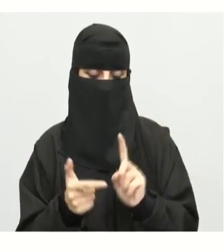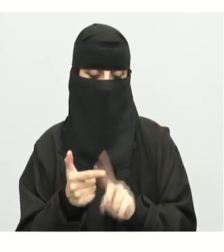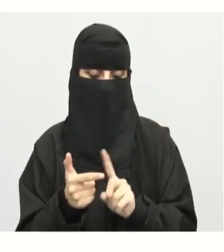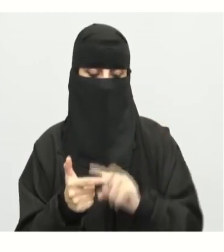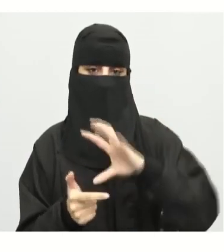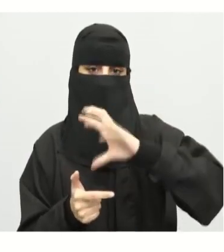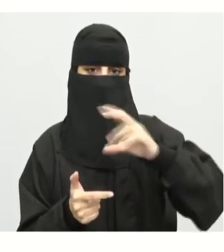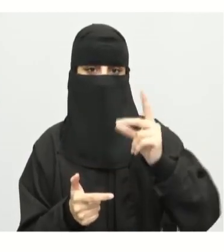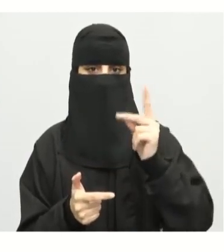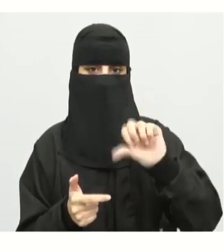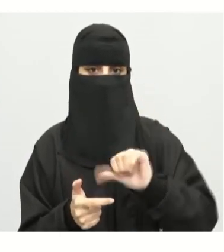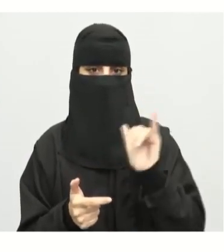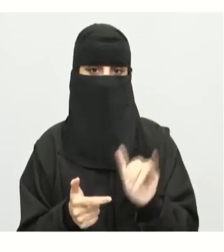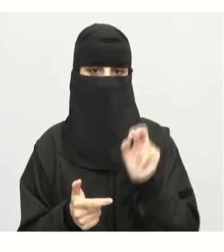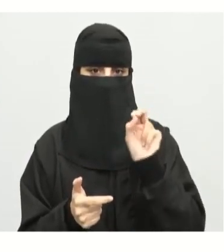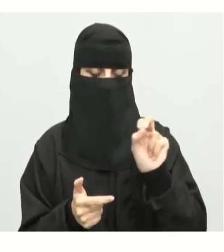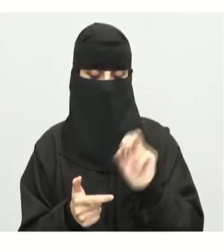جبال طويق